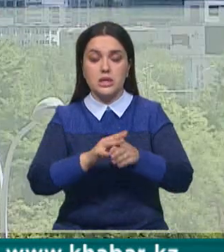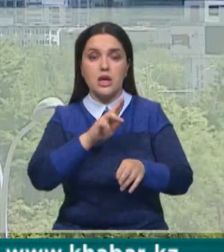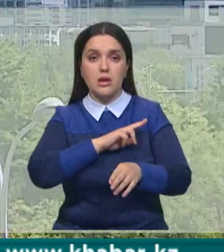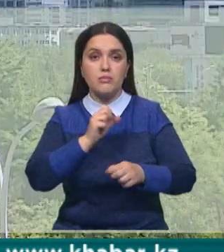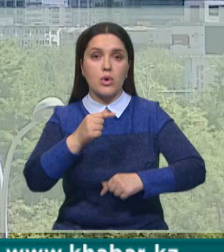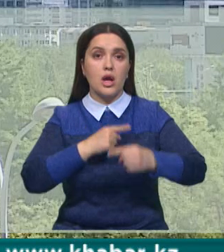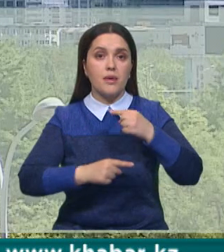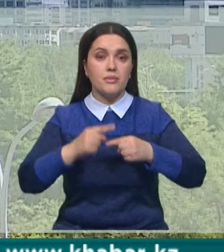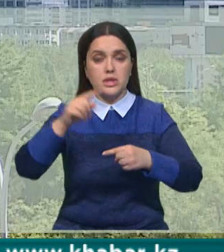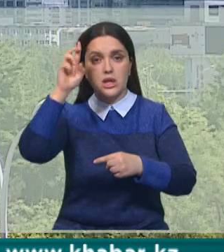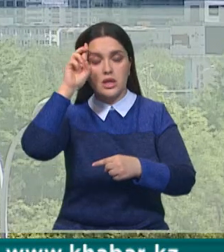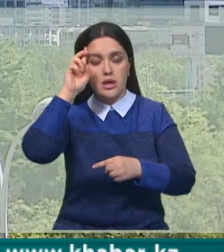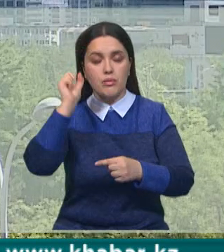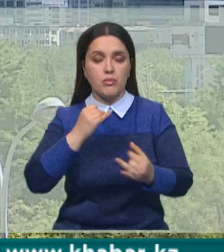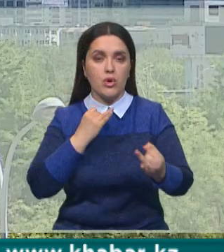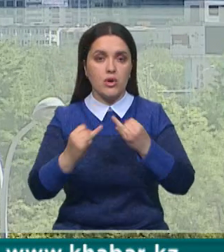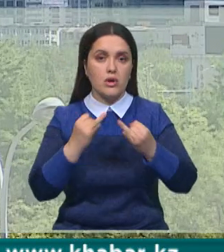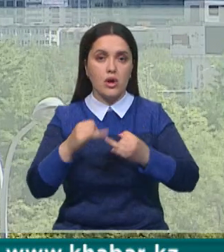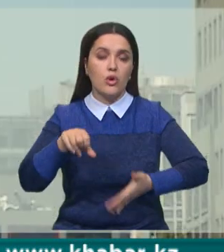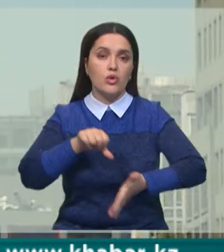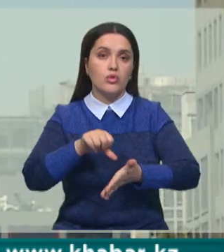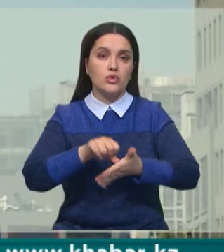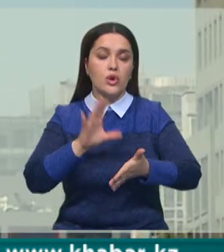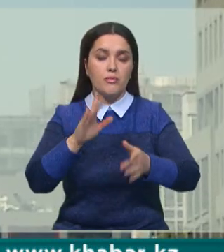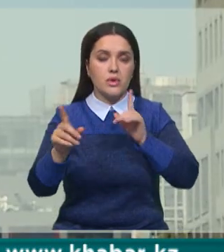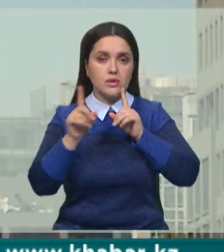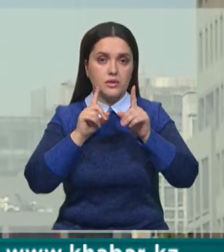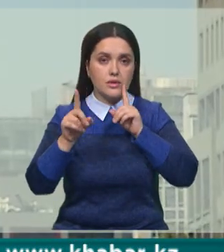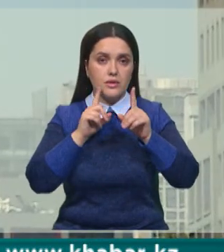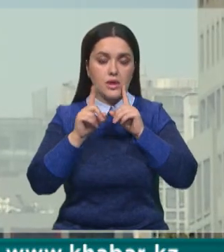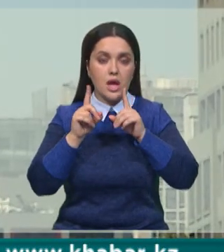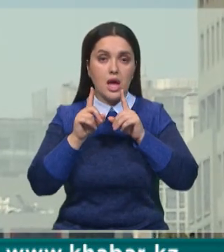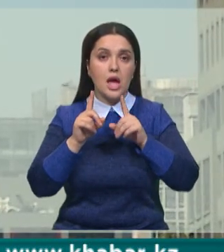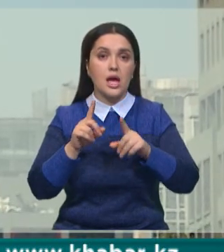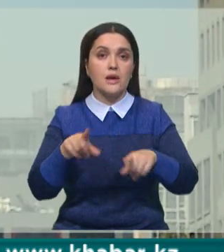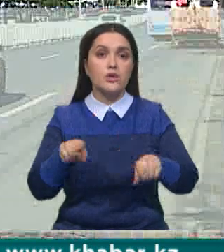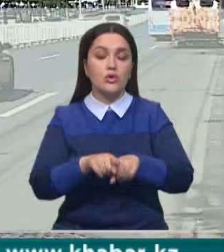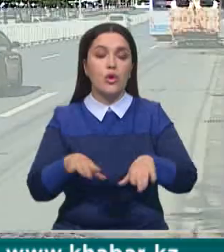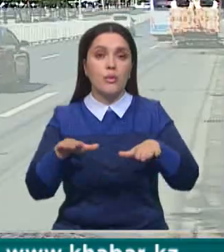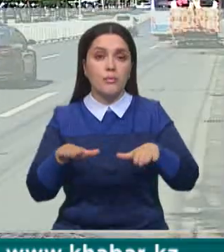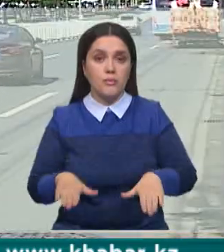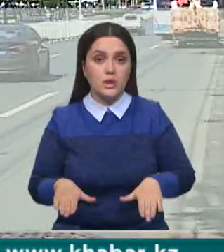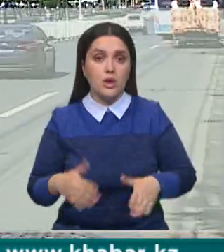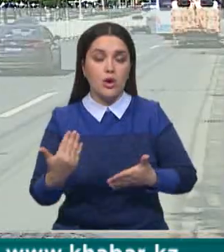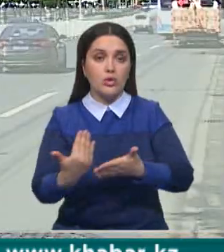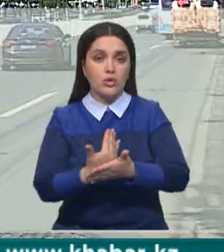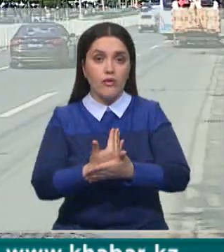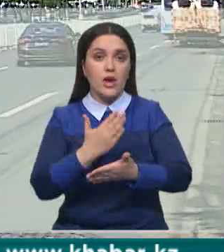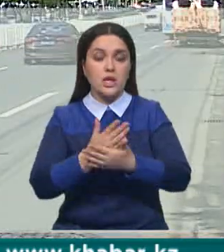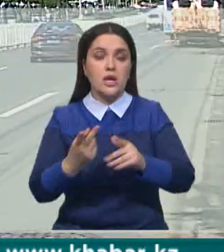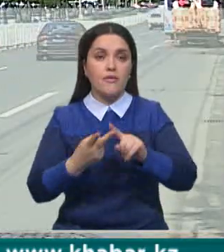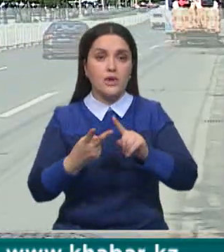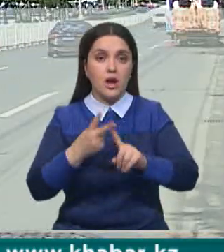стран непосредственно или опосредованно участвующих в инициативе «Один пояс, один путь». На площадке это нововведение второго